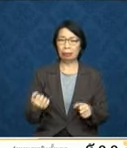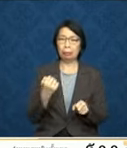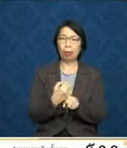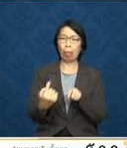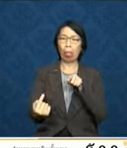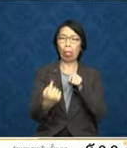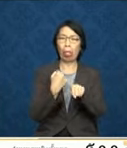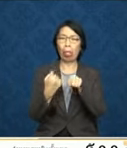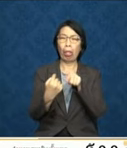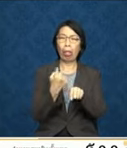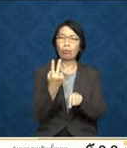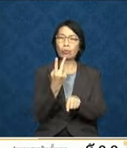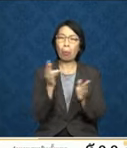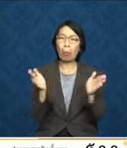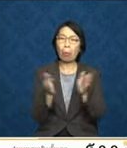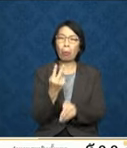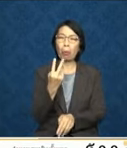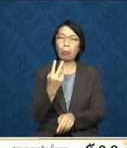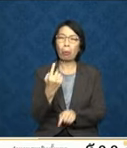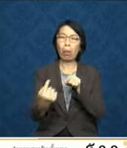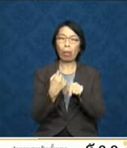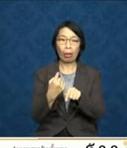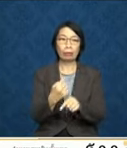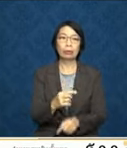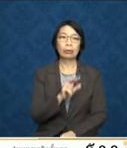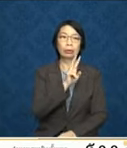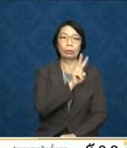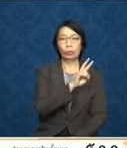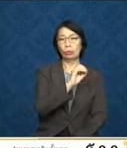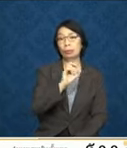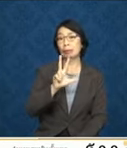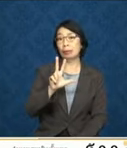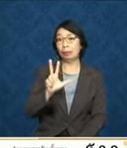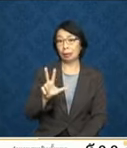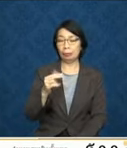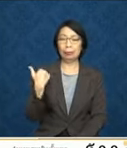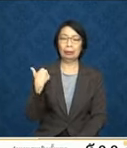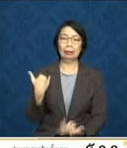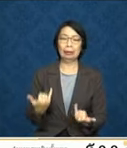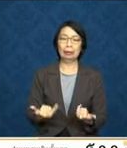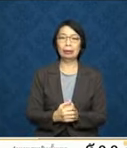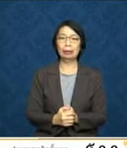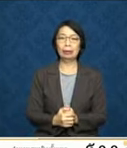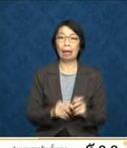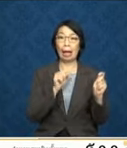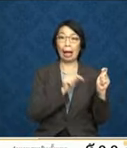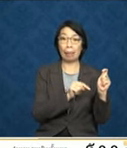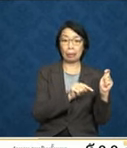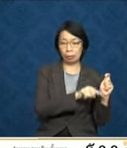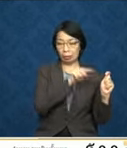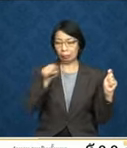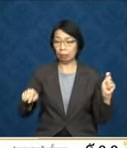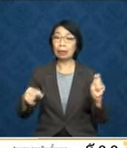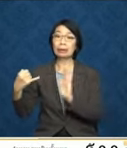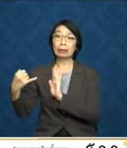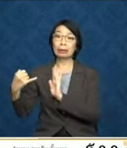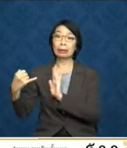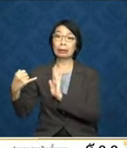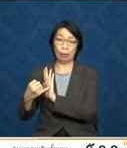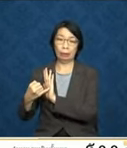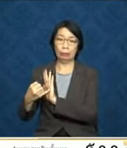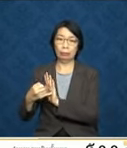ถนนนี้หมายเลขทางก็คือ2033ซึ่งเป็นถนนจากอำเภอเข้าสู่จังหวัดเป็นระยะท